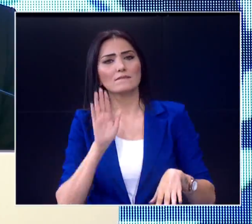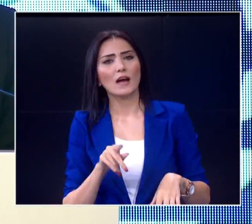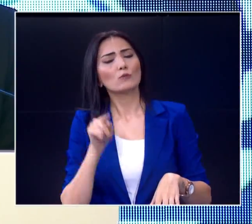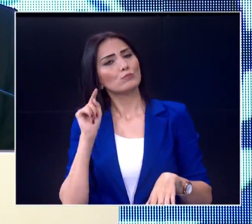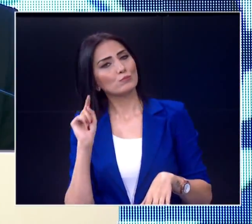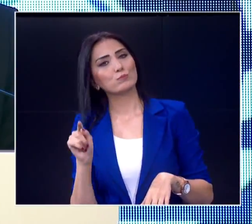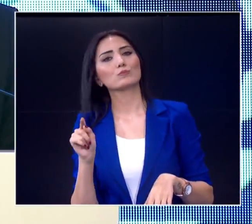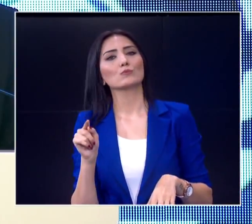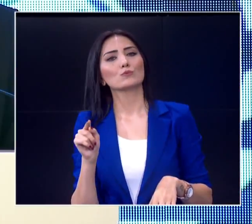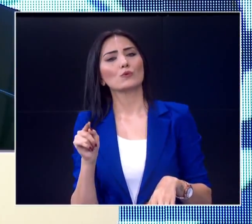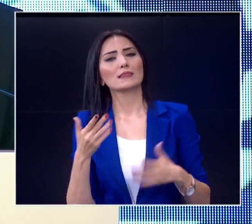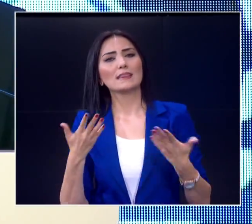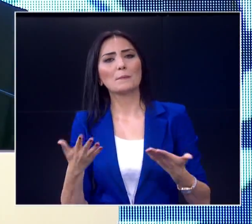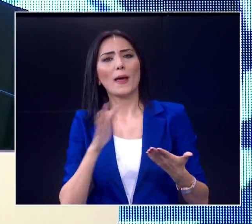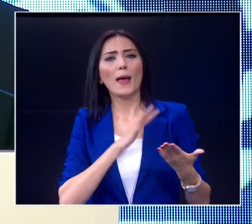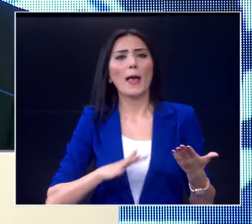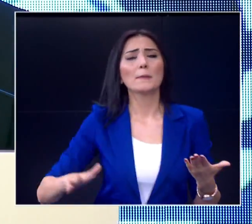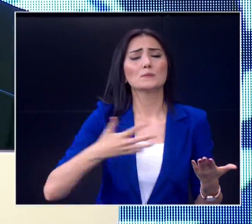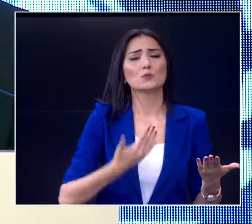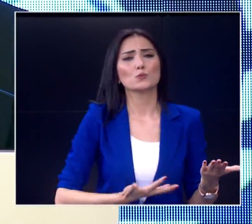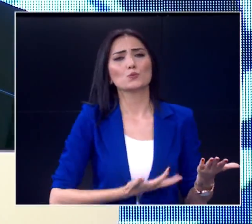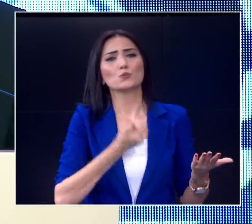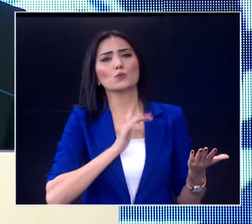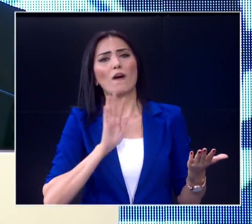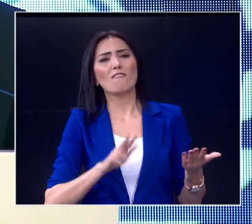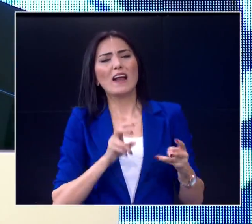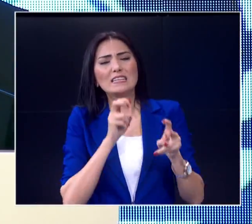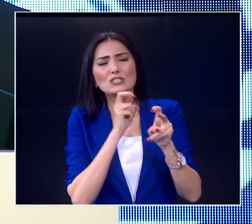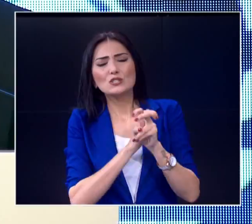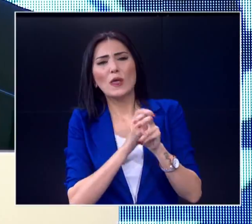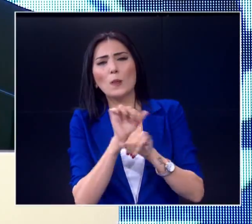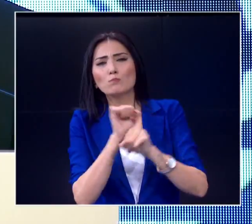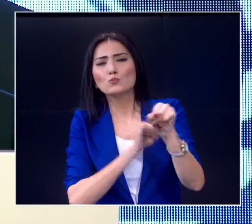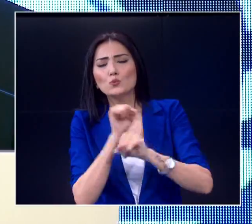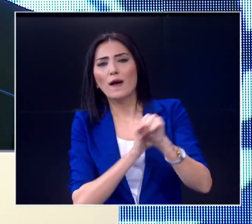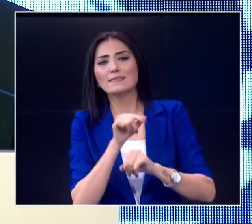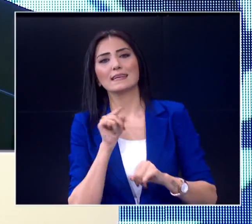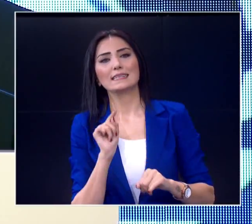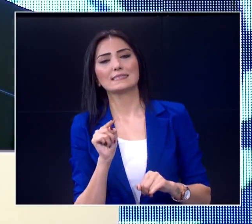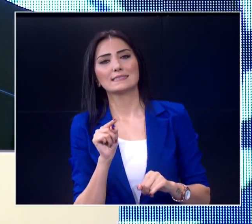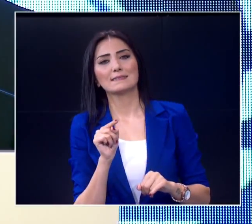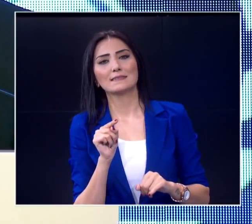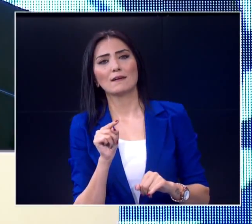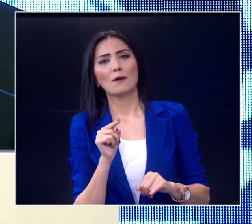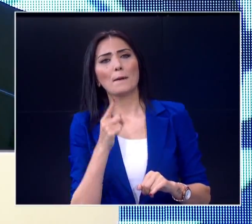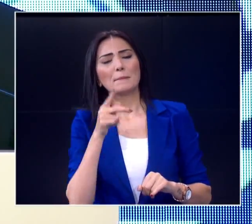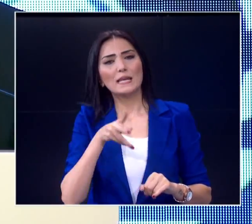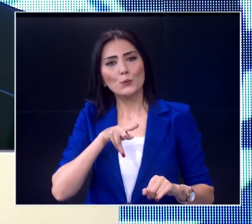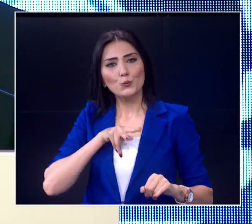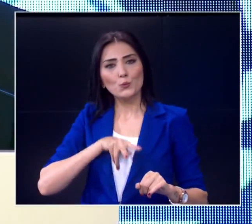Bu tabii ki hepimiz üzüyor. Şiddetle mücadelenin bir